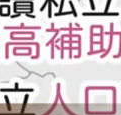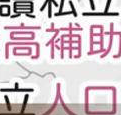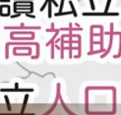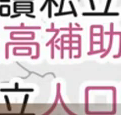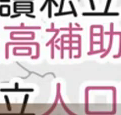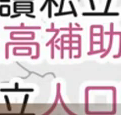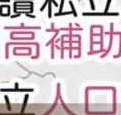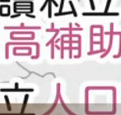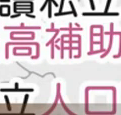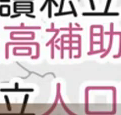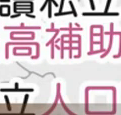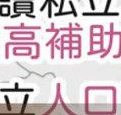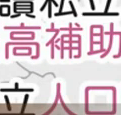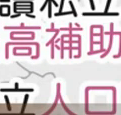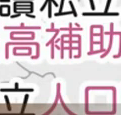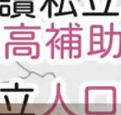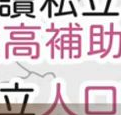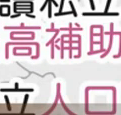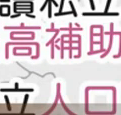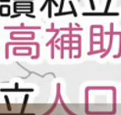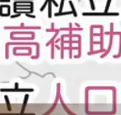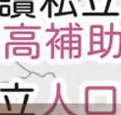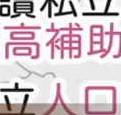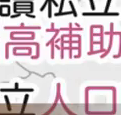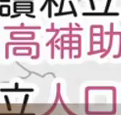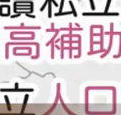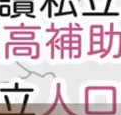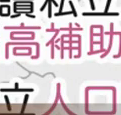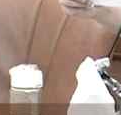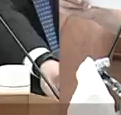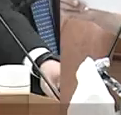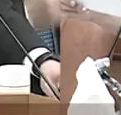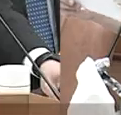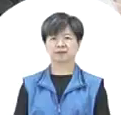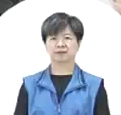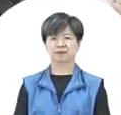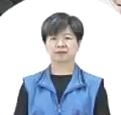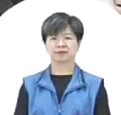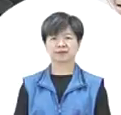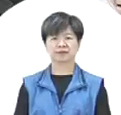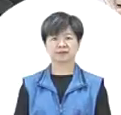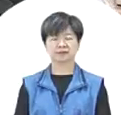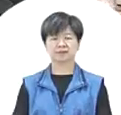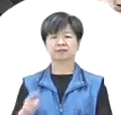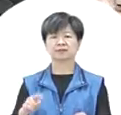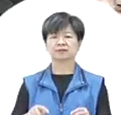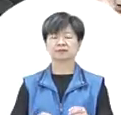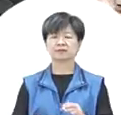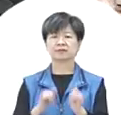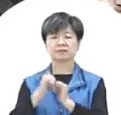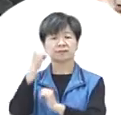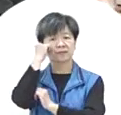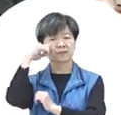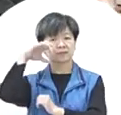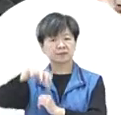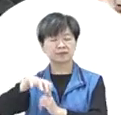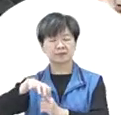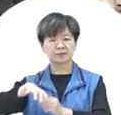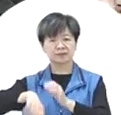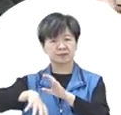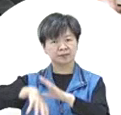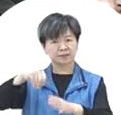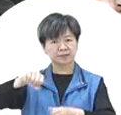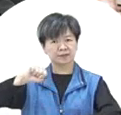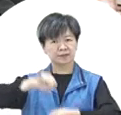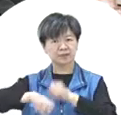续，第二个哈，有第二胎的家庭呢，社宅抽签加签有没有？我帮你